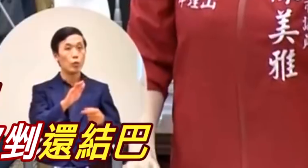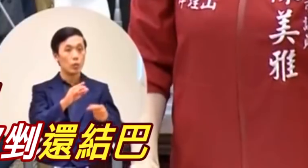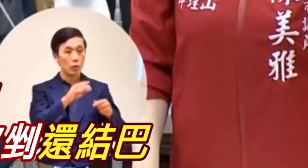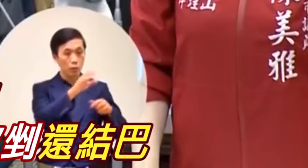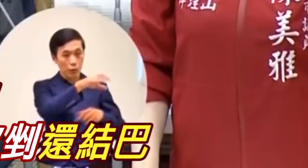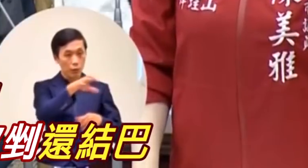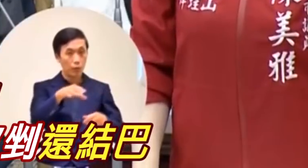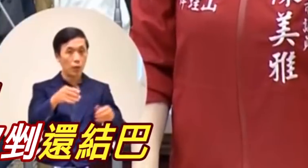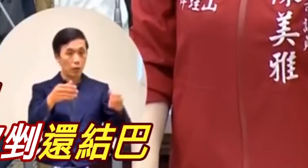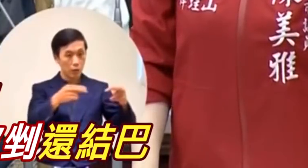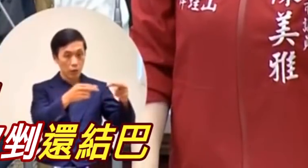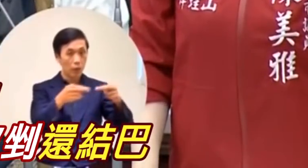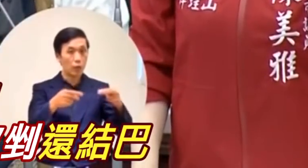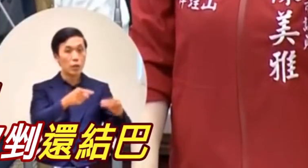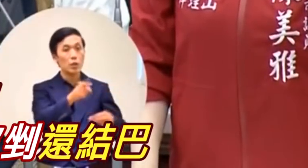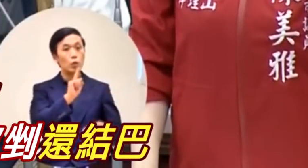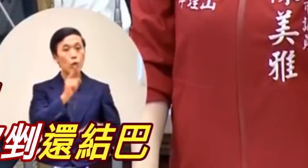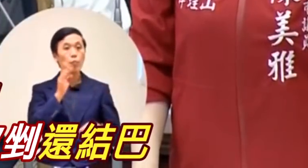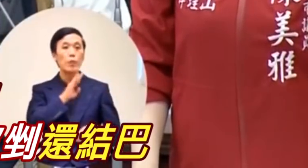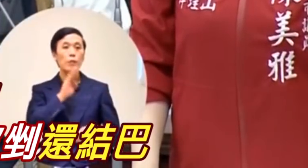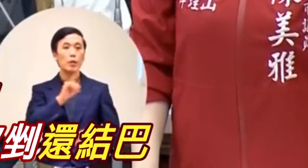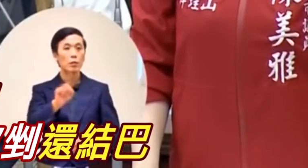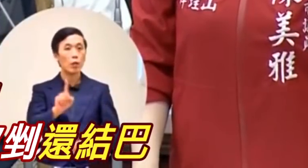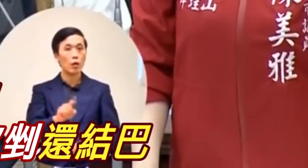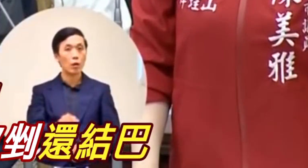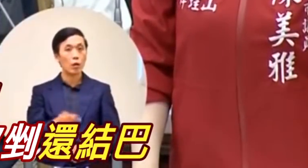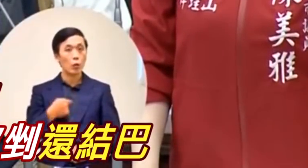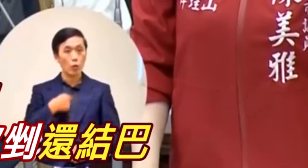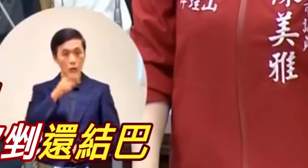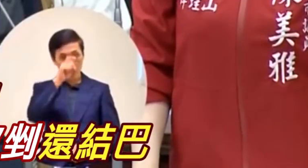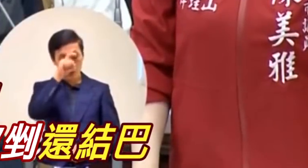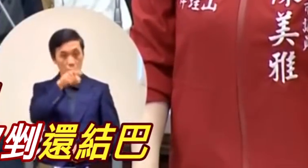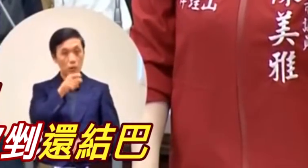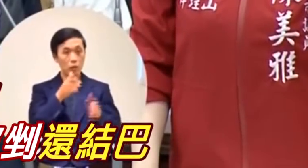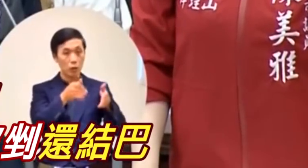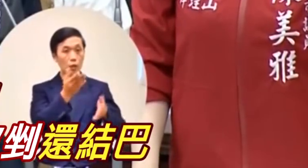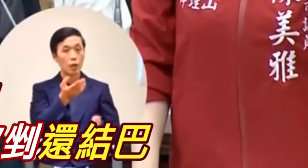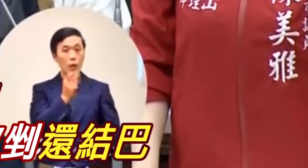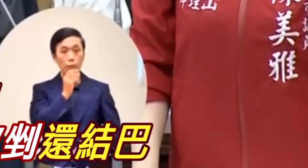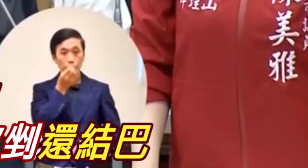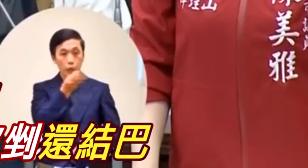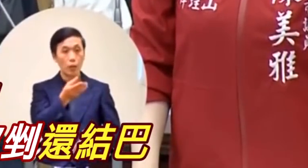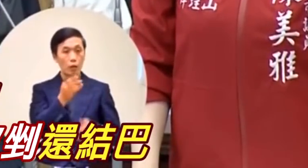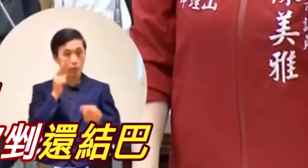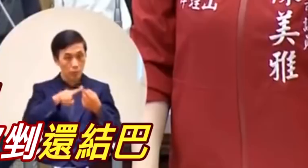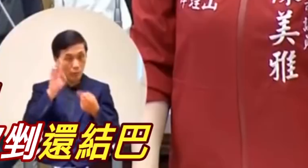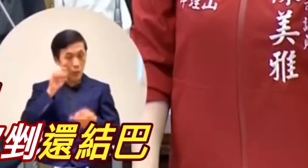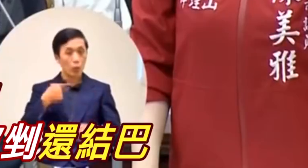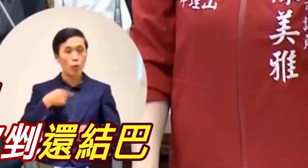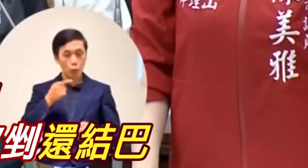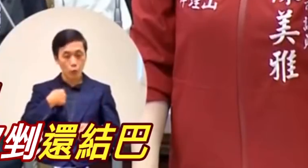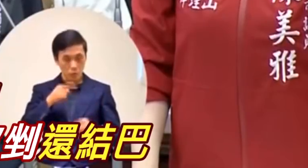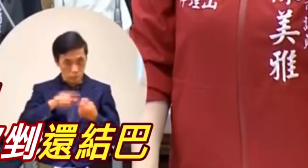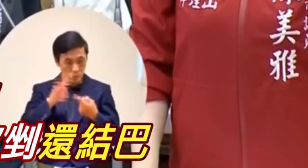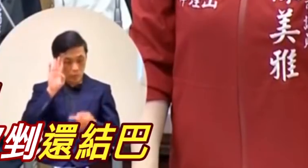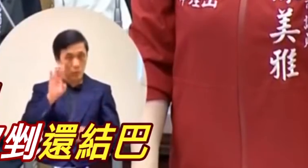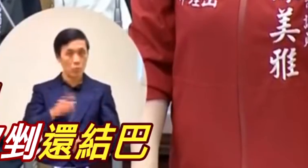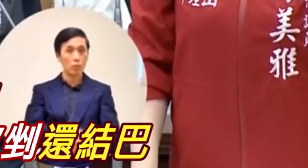刚才怎么可以说是废弃？我要求你要为这句话道歉。 我道歉。